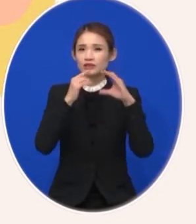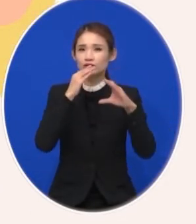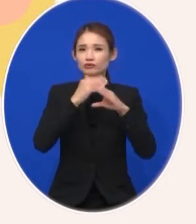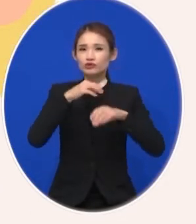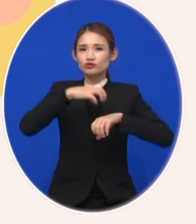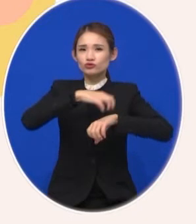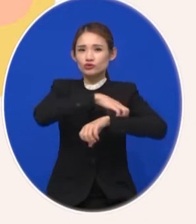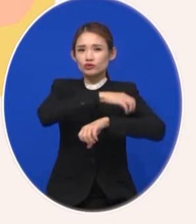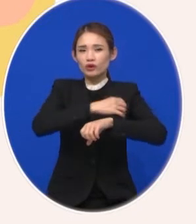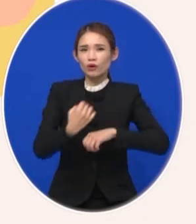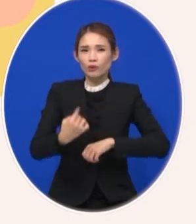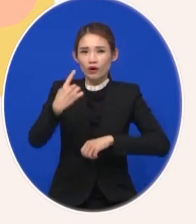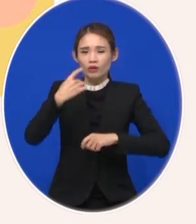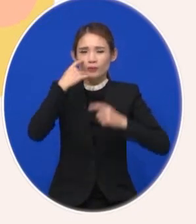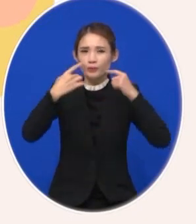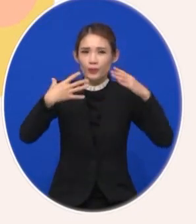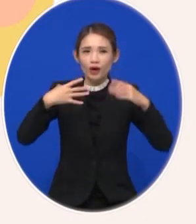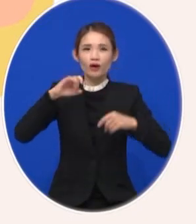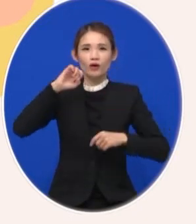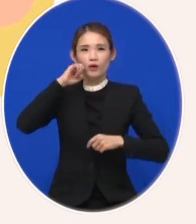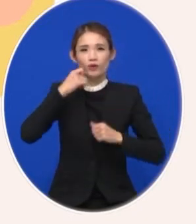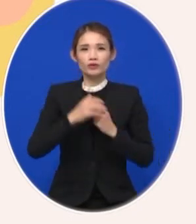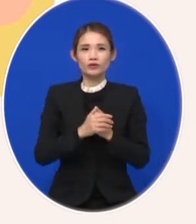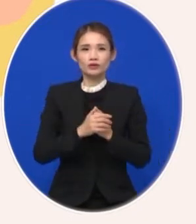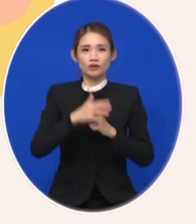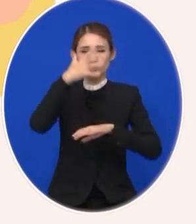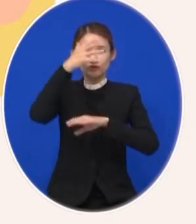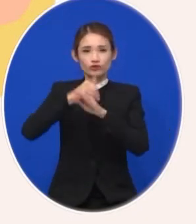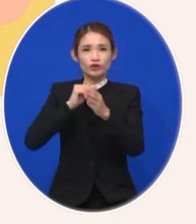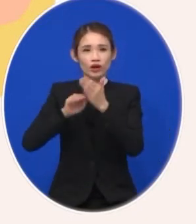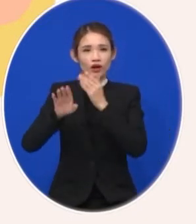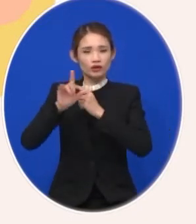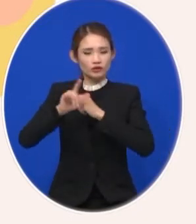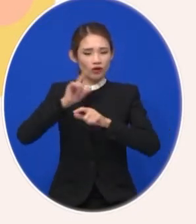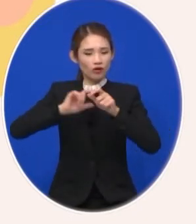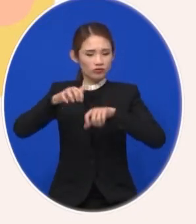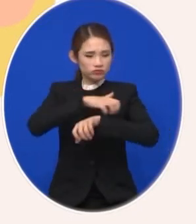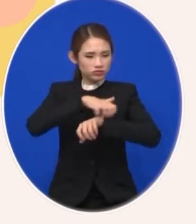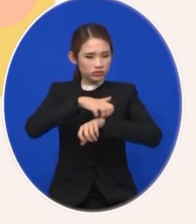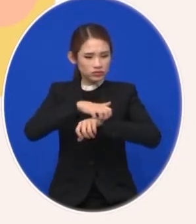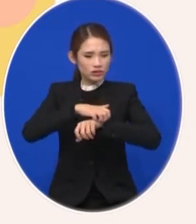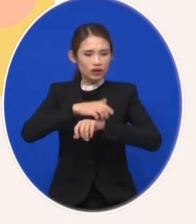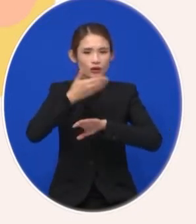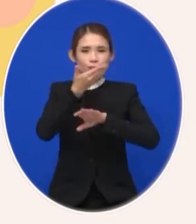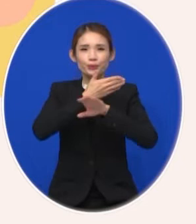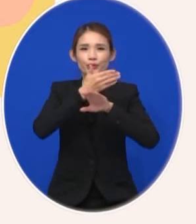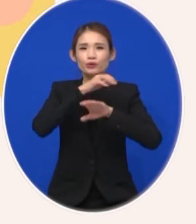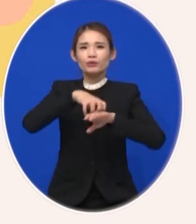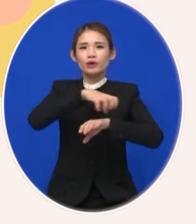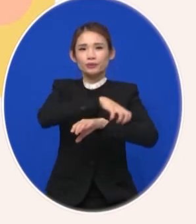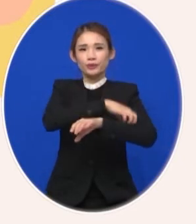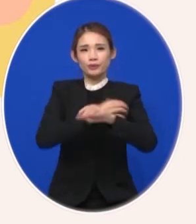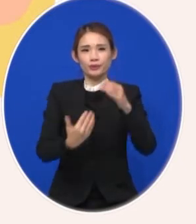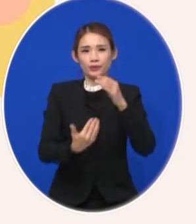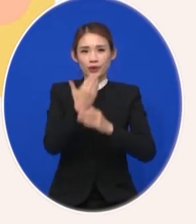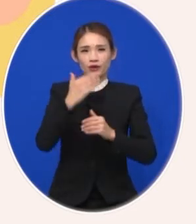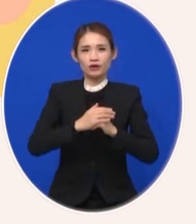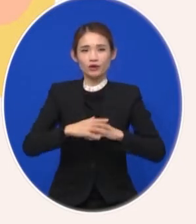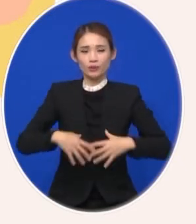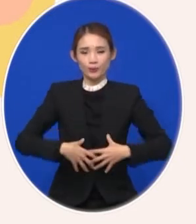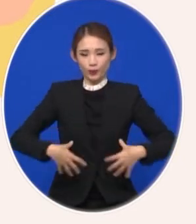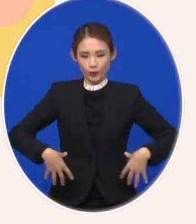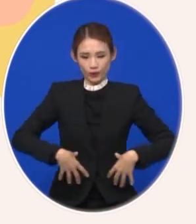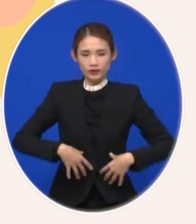임신 중 두드러기의 원인은 명확하지 않고 임신 후반기에 더 심한 가려움과 피부 발진을 일으킵니다.